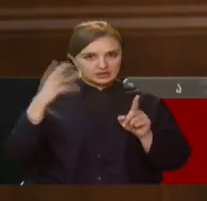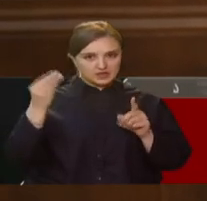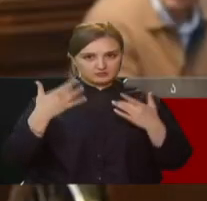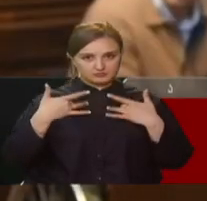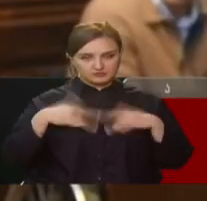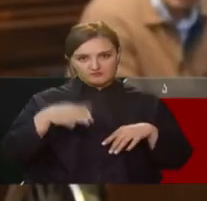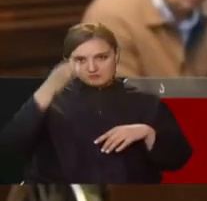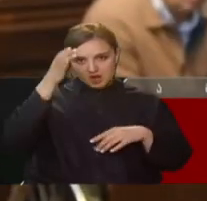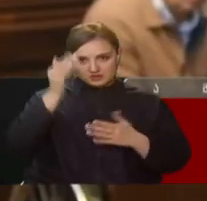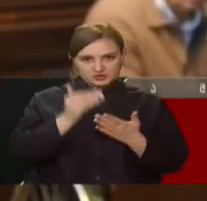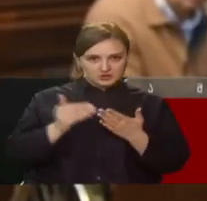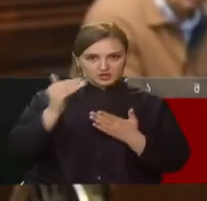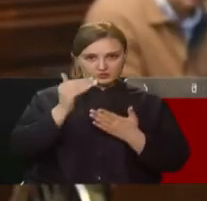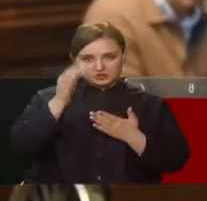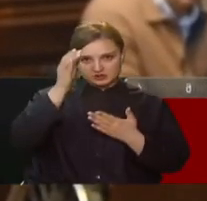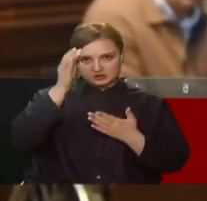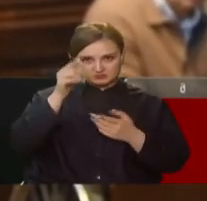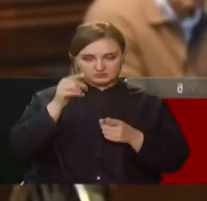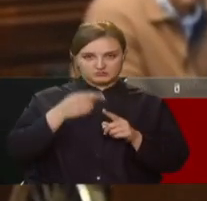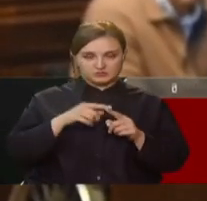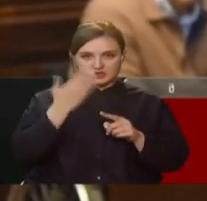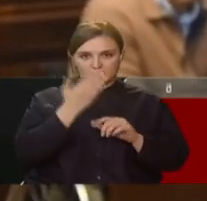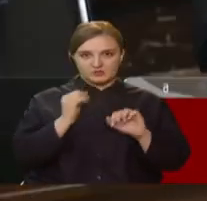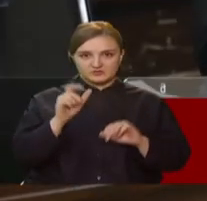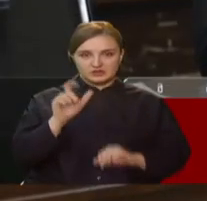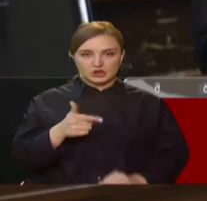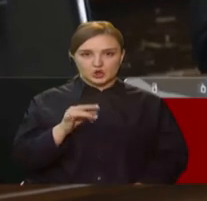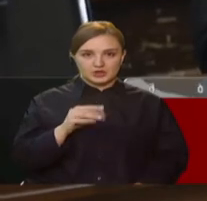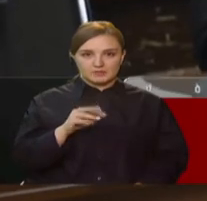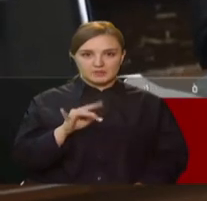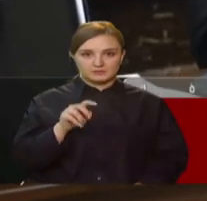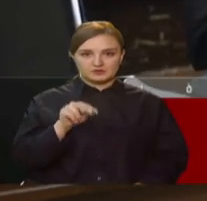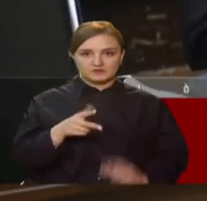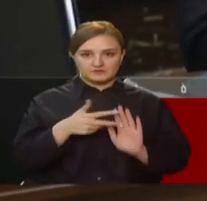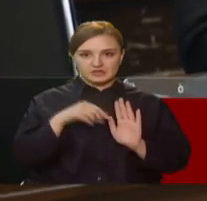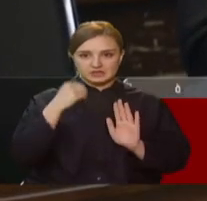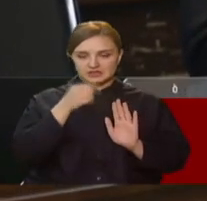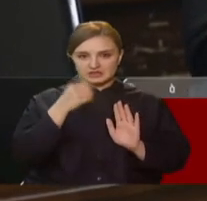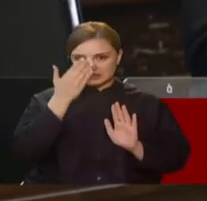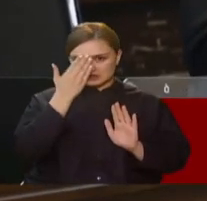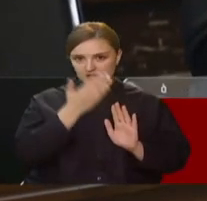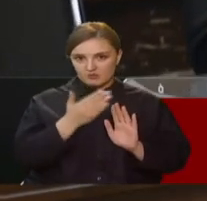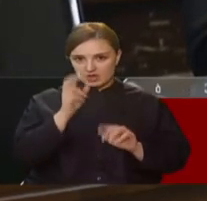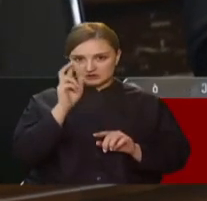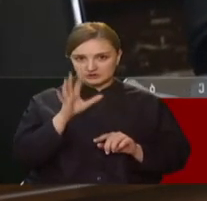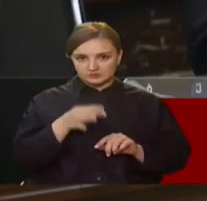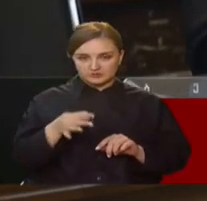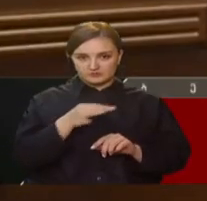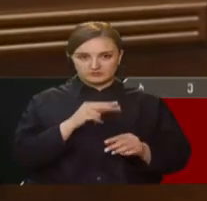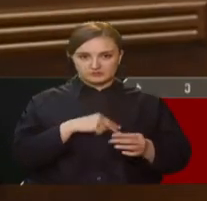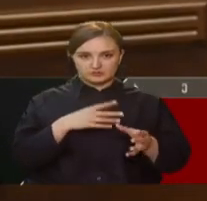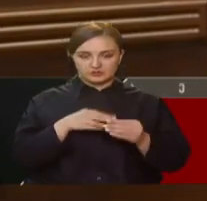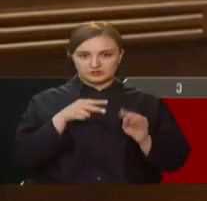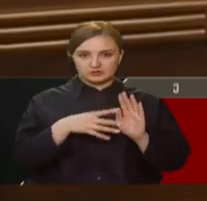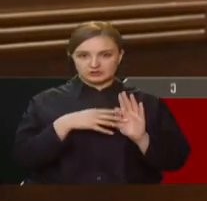დაამთავრა მაგისტრატურა სახალხო დამცველობის კანდიდატმა გიორგი მარიამიძემ. 2008 წლიდან ის სამოქალაქო სექტორთან თანამშრომლობს.